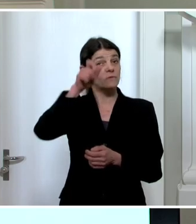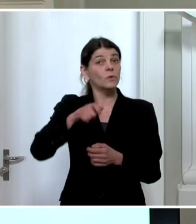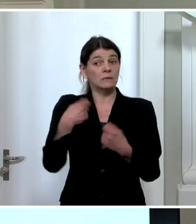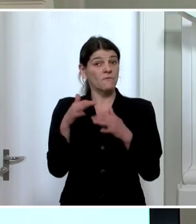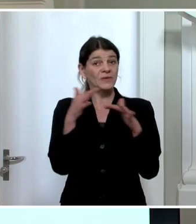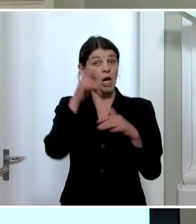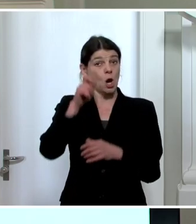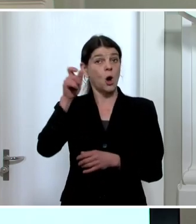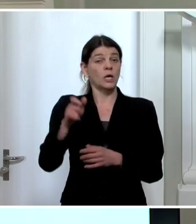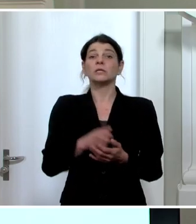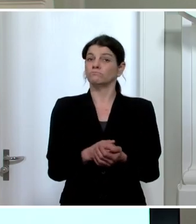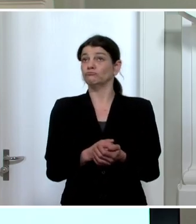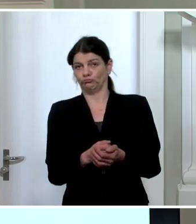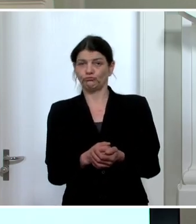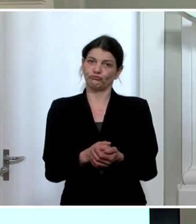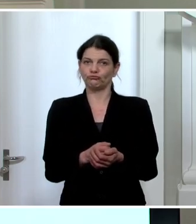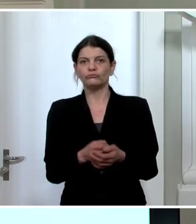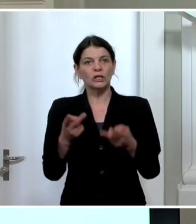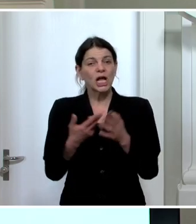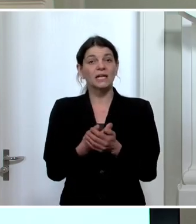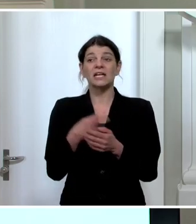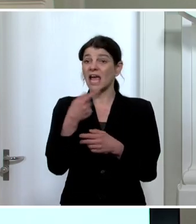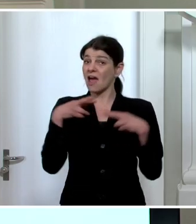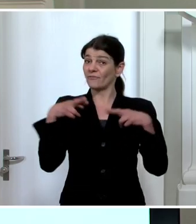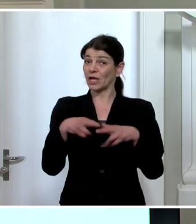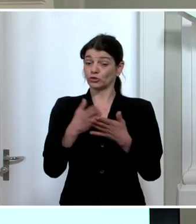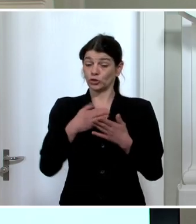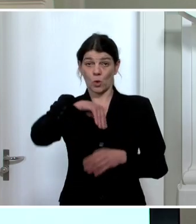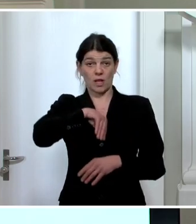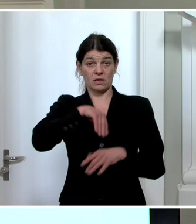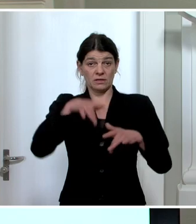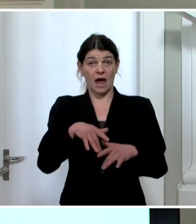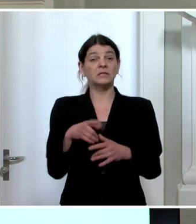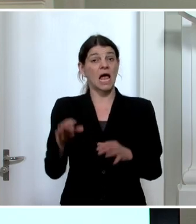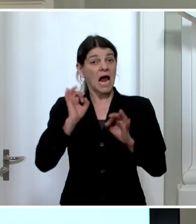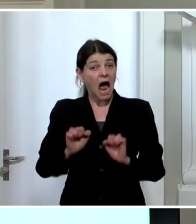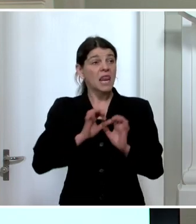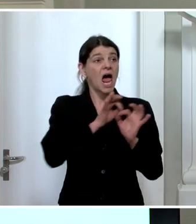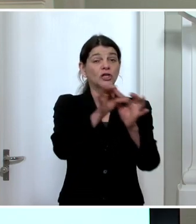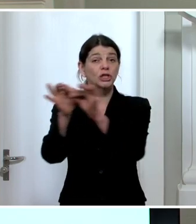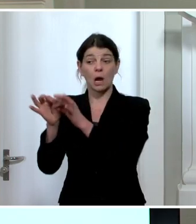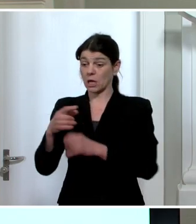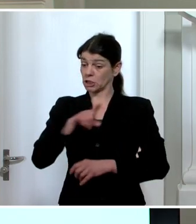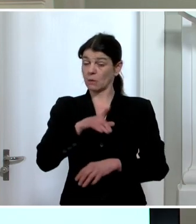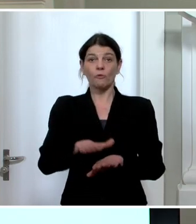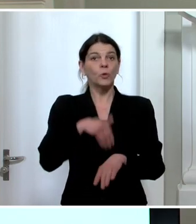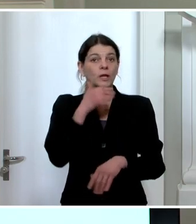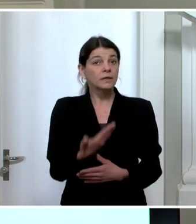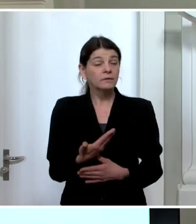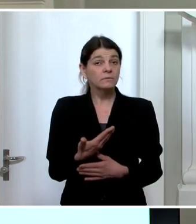viele Leute gibt, höchstwahrscheinlich, die dieses Virus in sich tragen, es weitergeben können, aber nichts davon